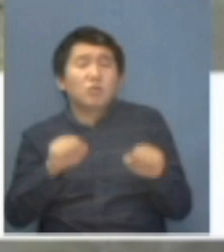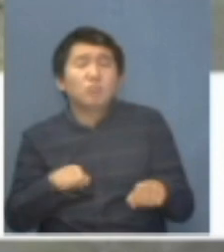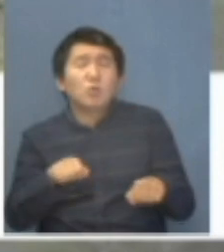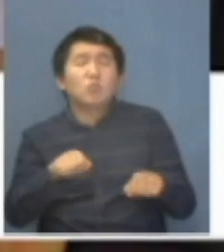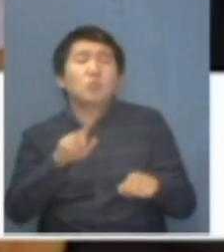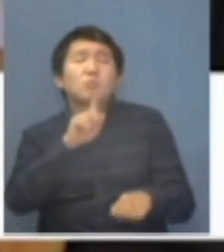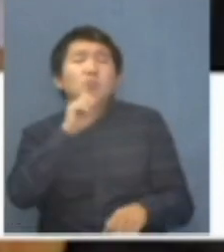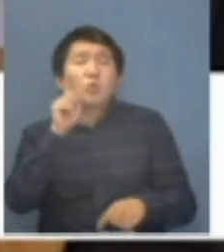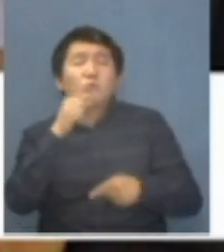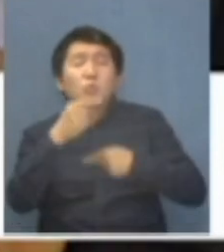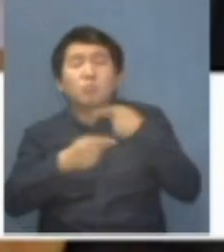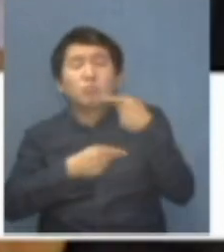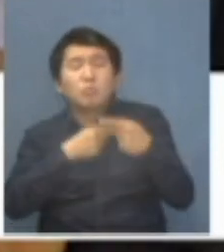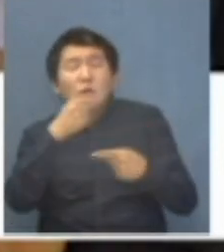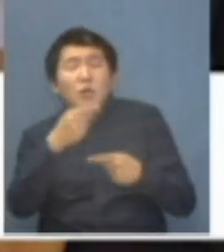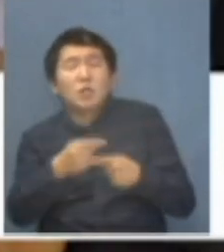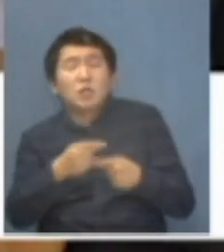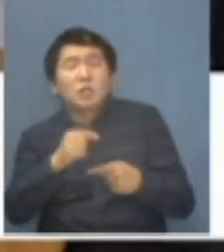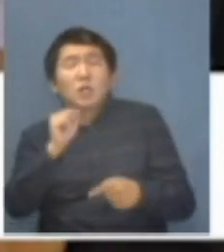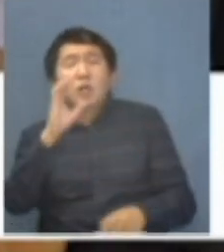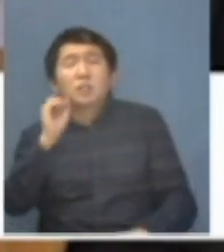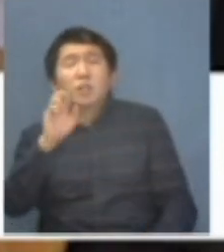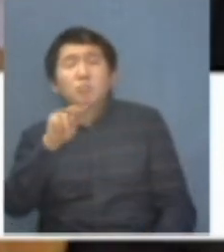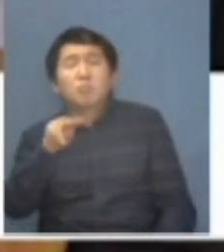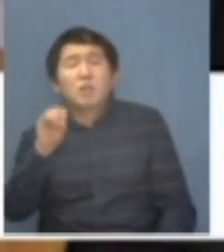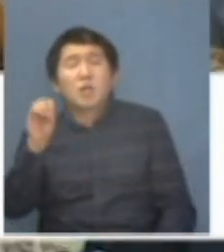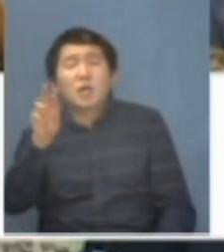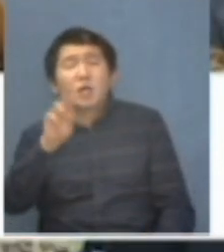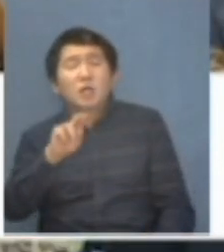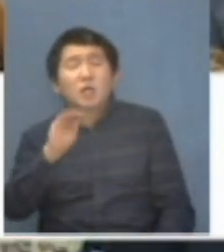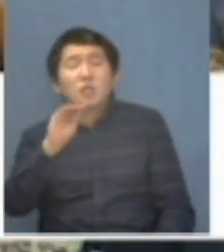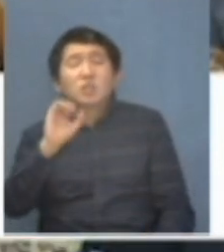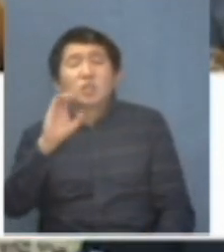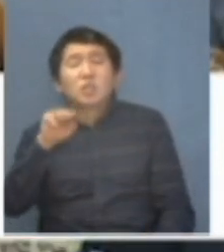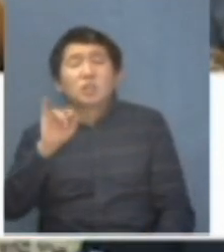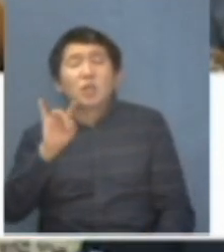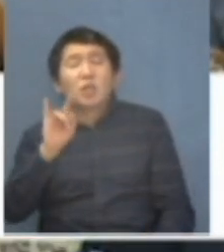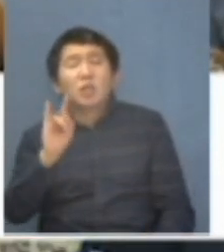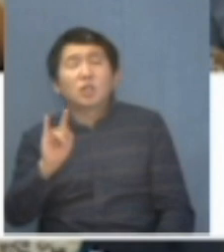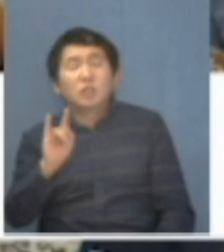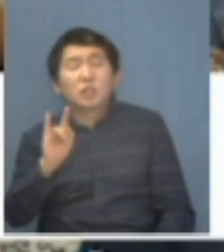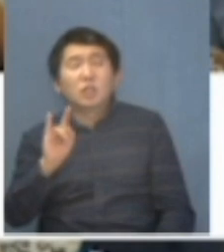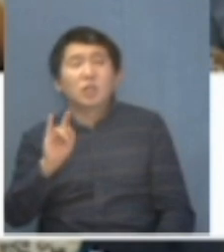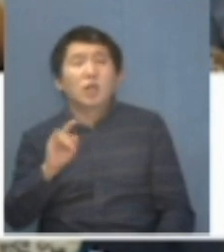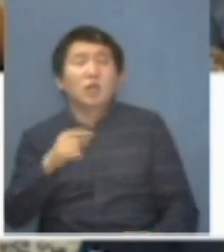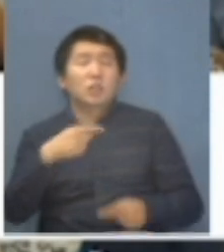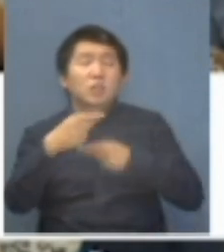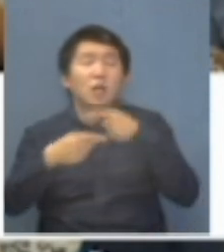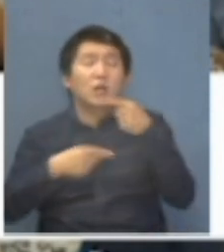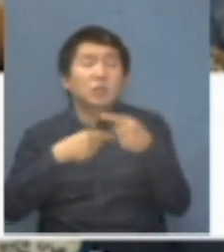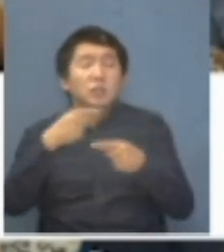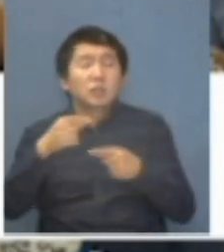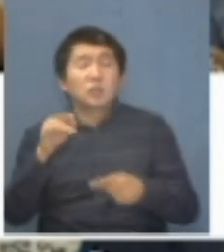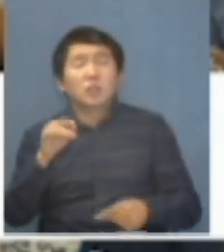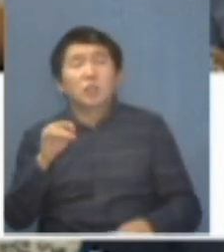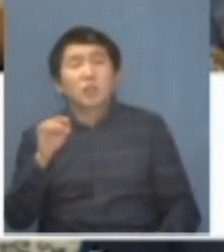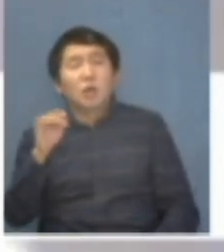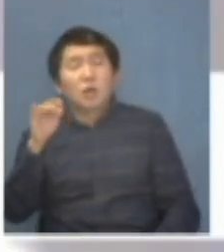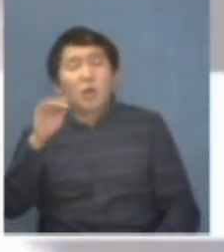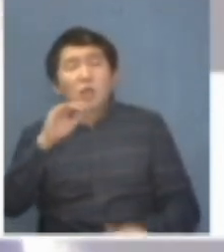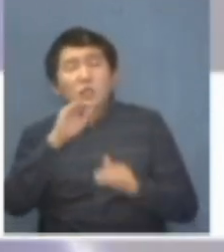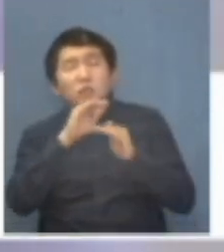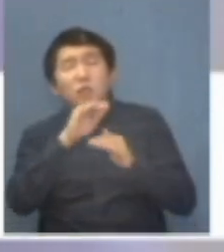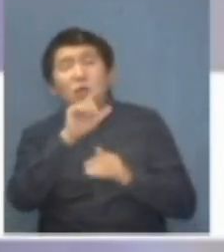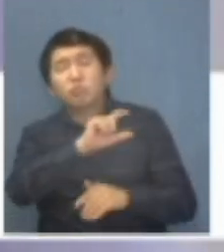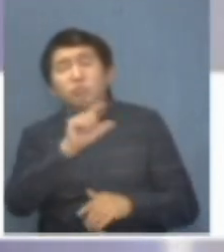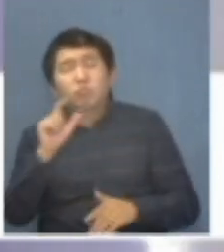представителей молодого поколения под эгидой Ассамблеи Жастары, популяризация национальных обычаев и традиций. Ребята активно и с пользой провели